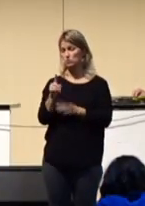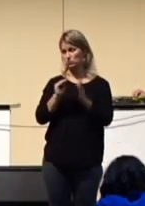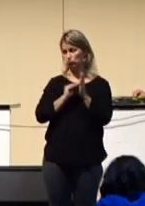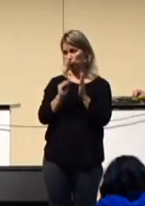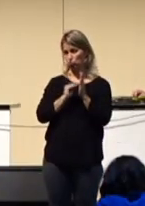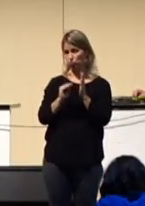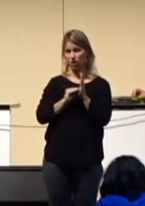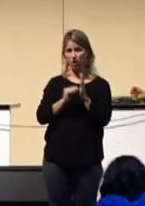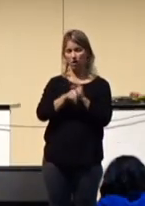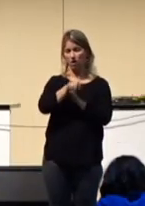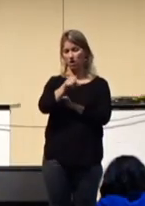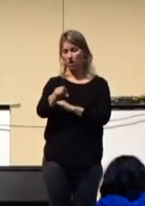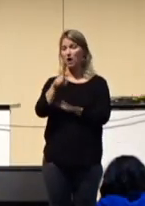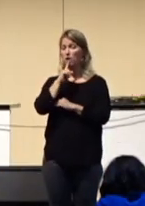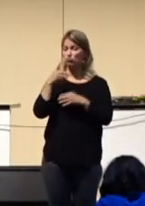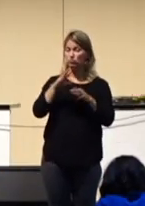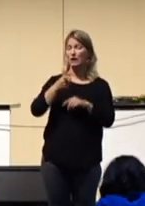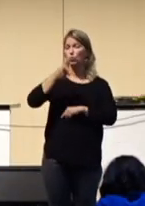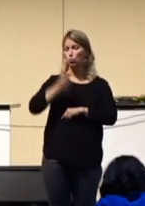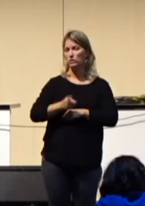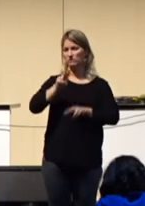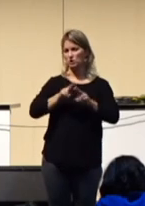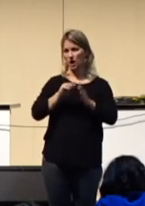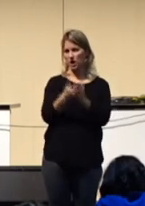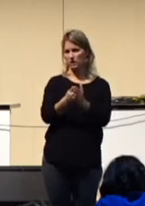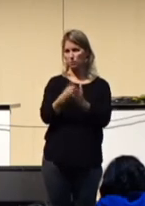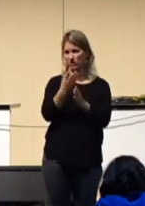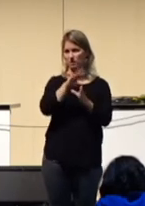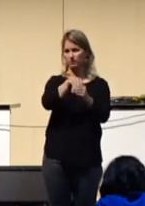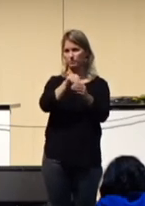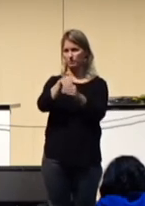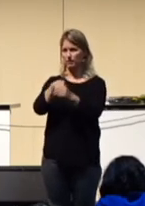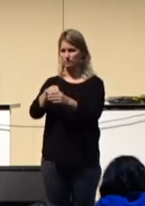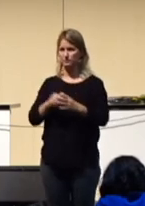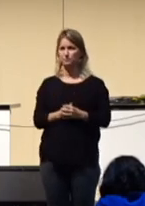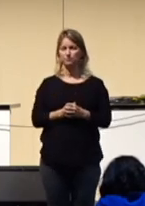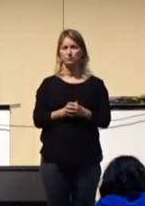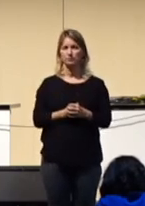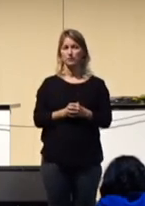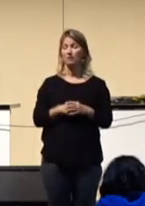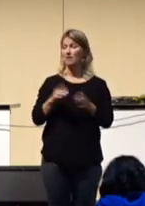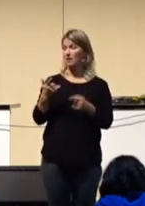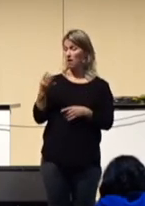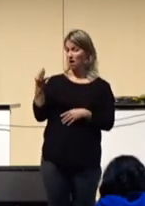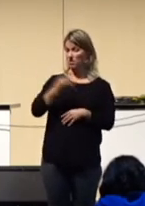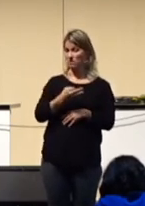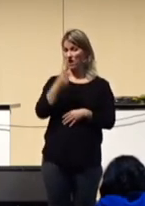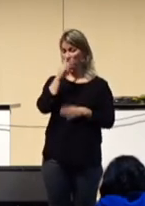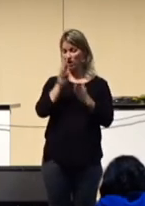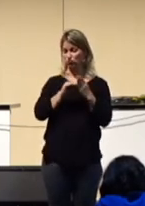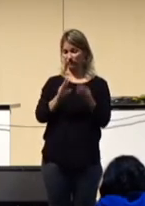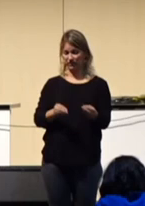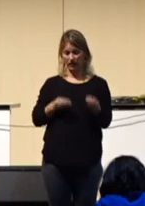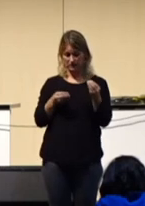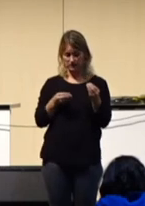Schüler an ca. 100 Angeboten teilgenommen. Die haben wir dann, wenn die Anfrage schriftlich zugeht, noch mal